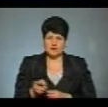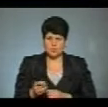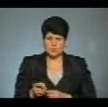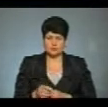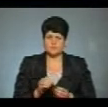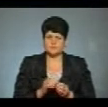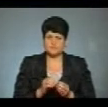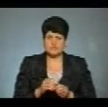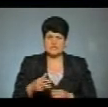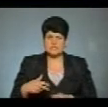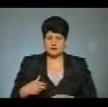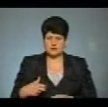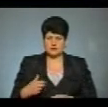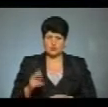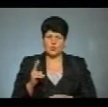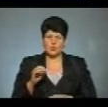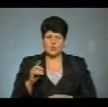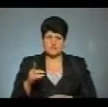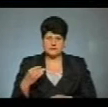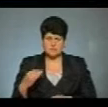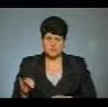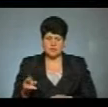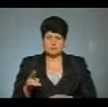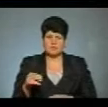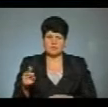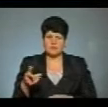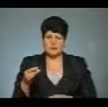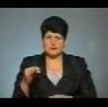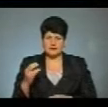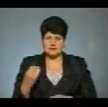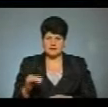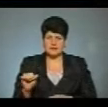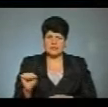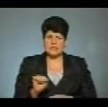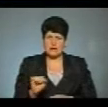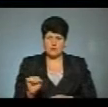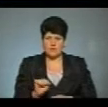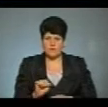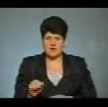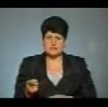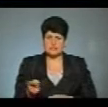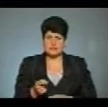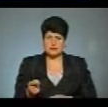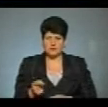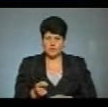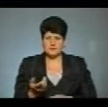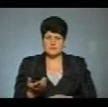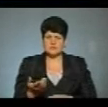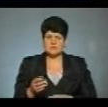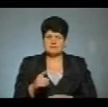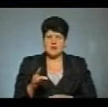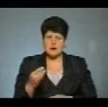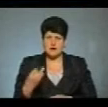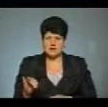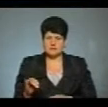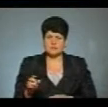в Заліщицькому, в Козівському, Підгаєцькому, Теребовлянському, Тернопільському,